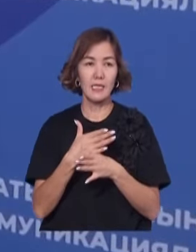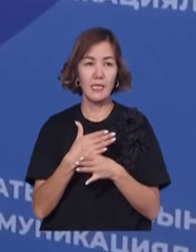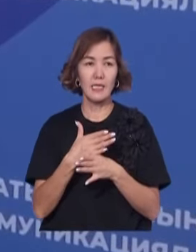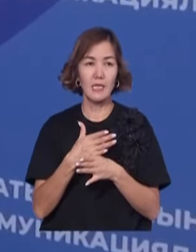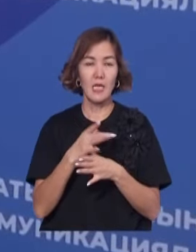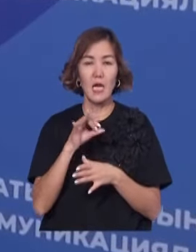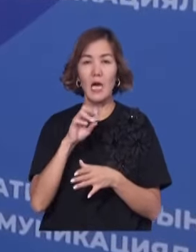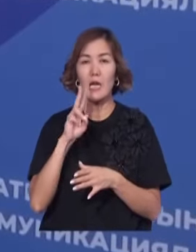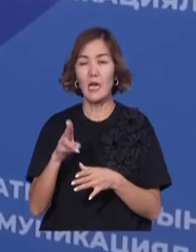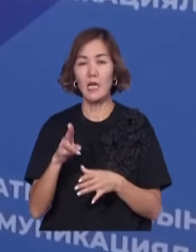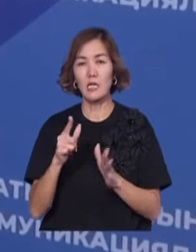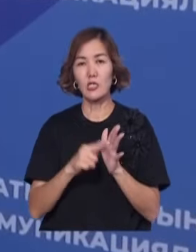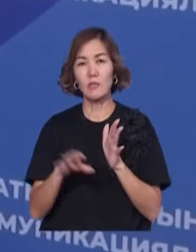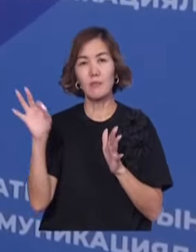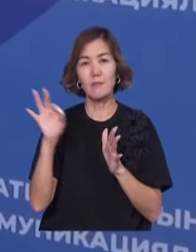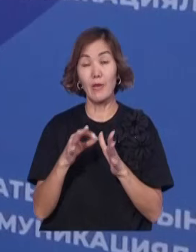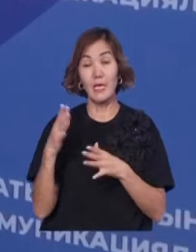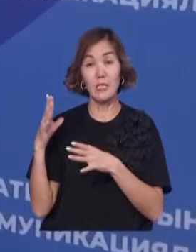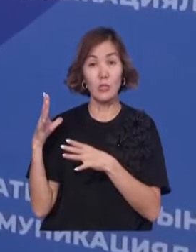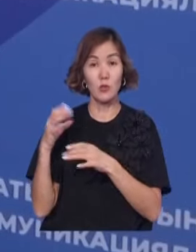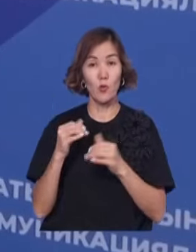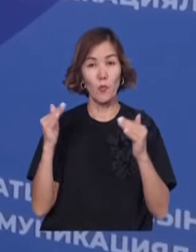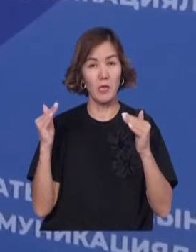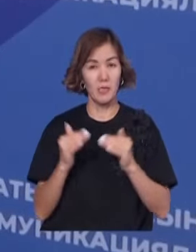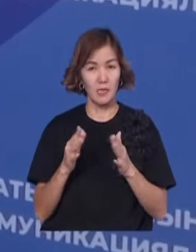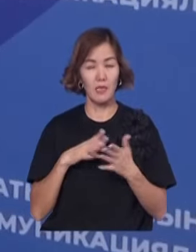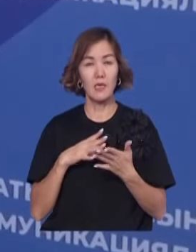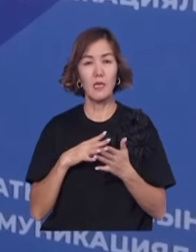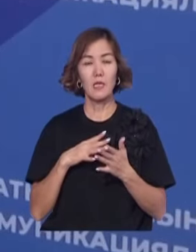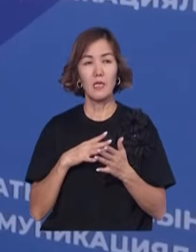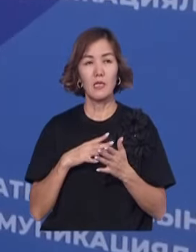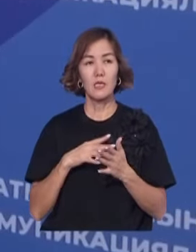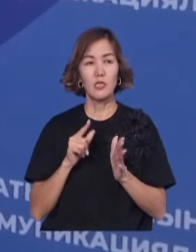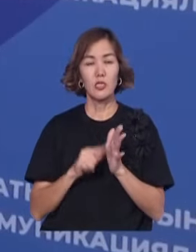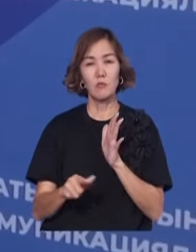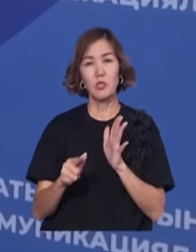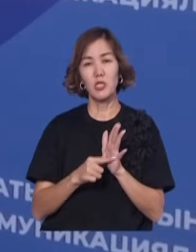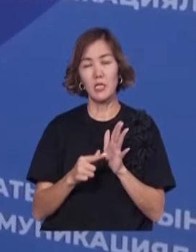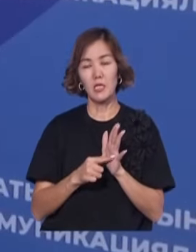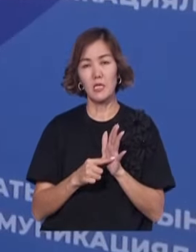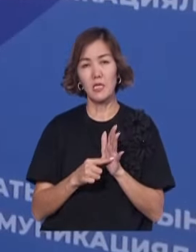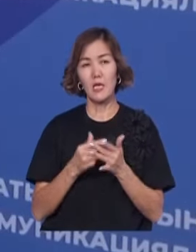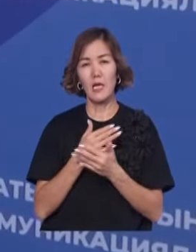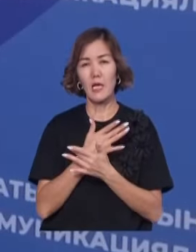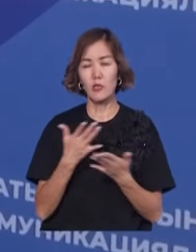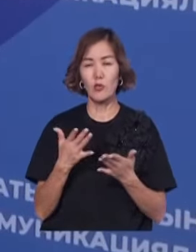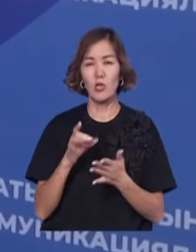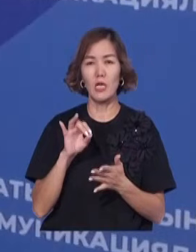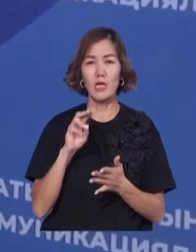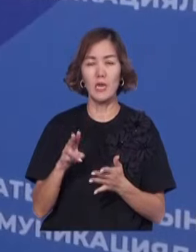мойны обыры 70%-дан астам төмендеген, тік ішектің обыры 77%, жыныс мүшелерінің қатерлі